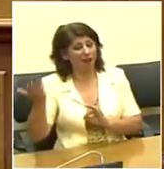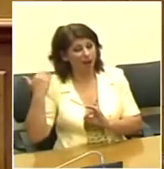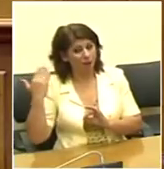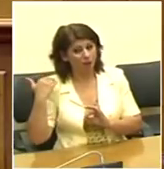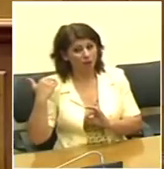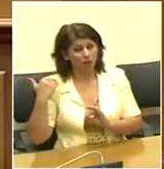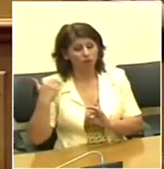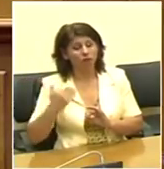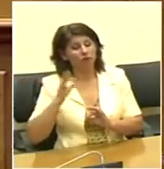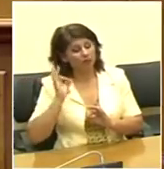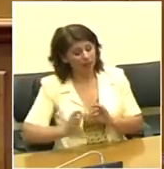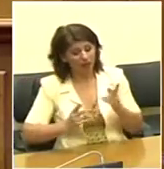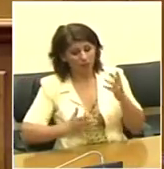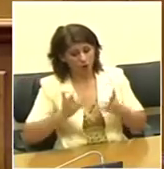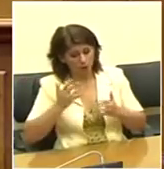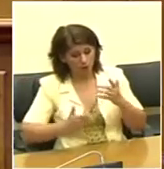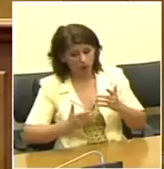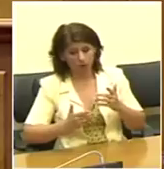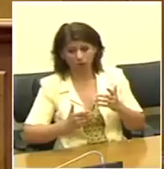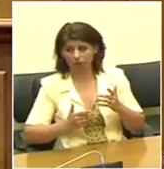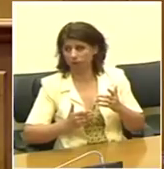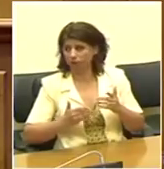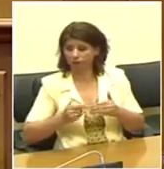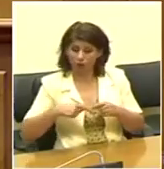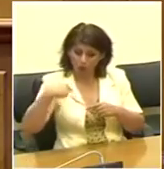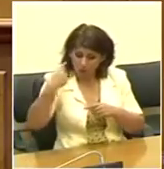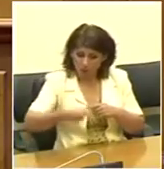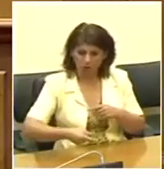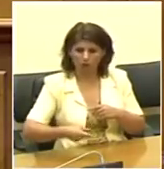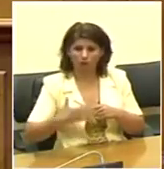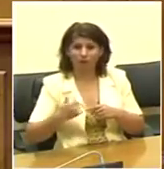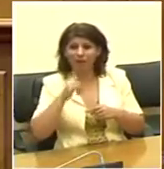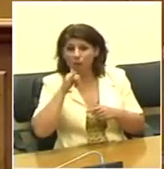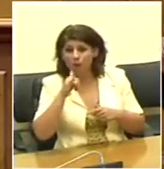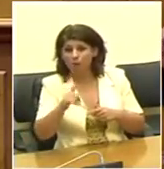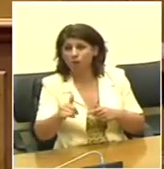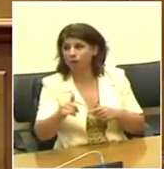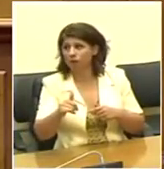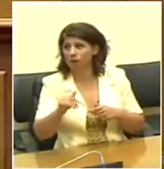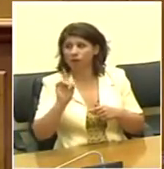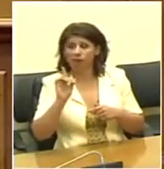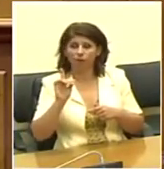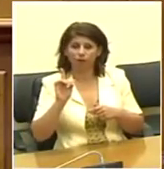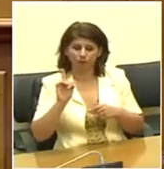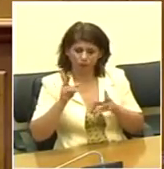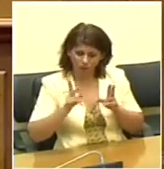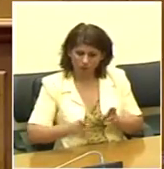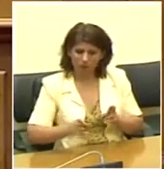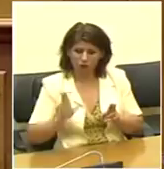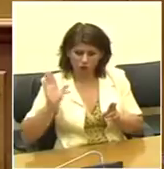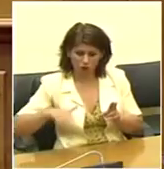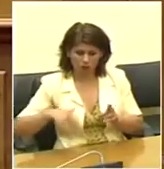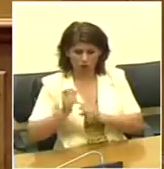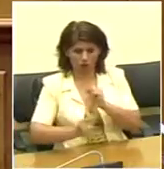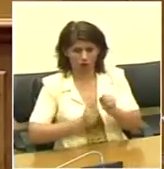κάθε προϋπολογισμό για το επόμενο χρόνο, θα είναι μόνιμα, ούτε μερίσματα, ούτε στο τέλος του